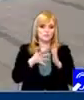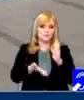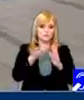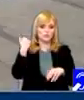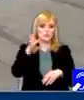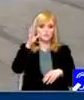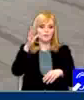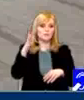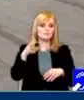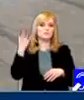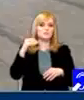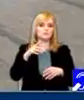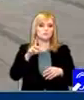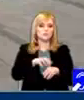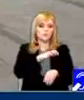și comunist.